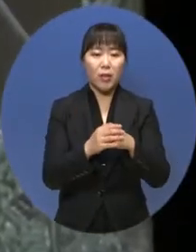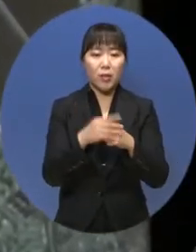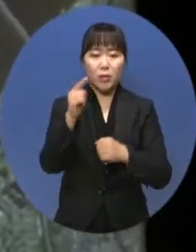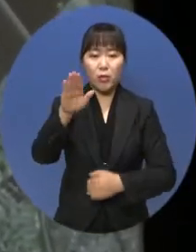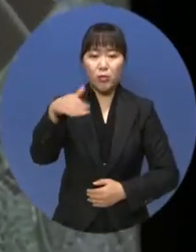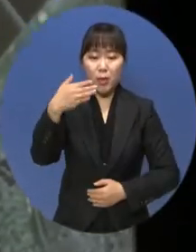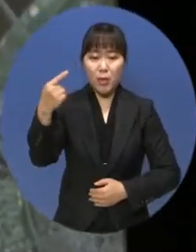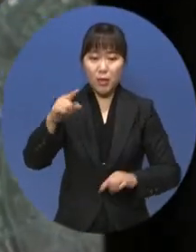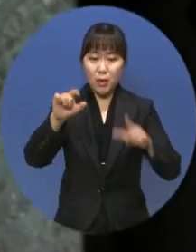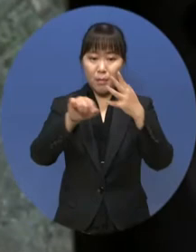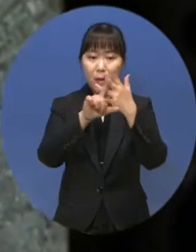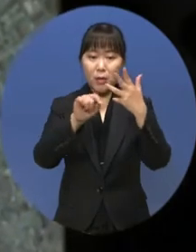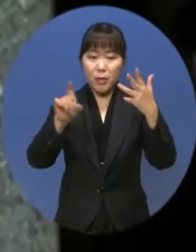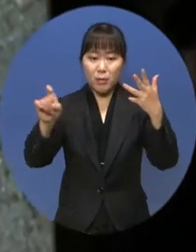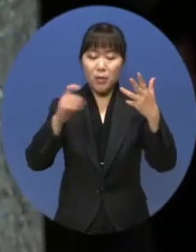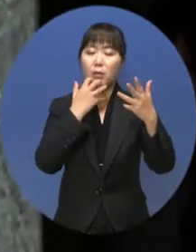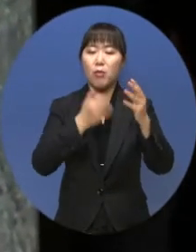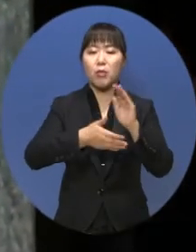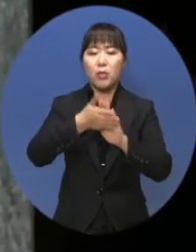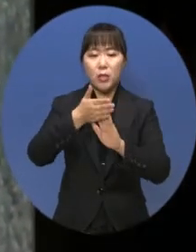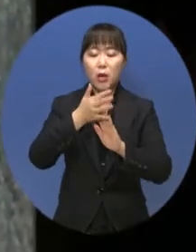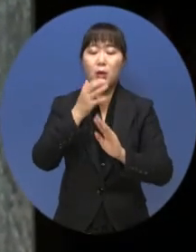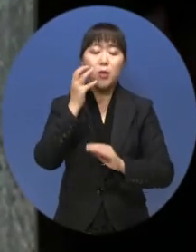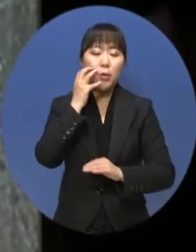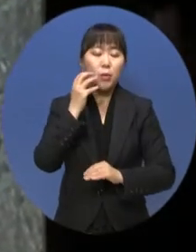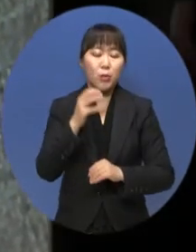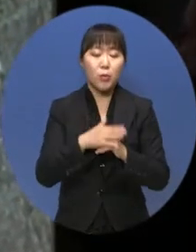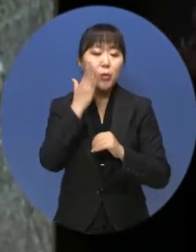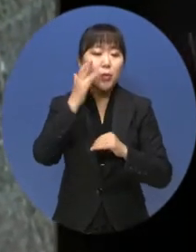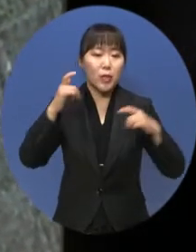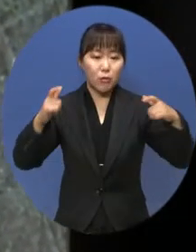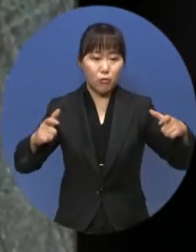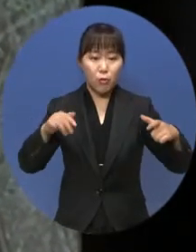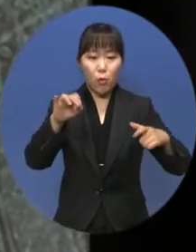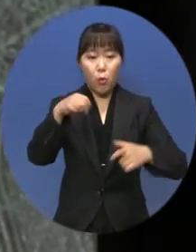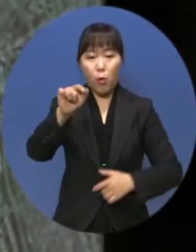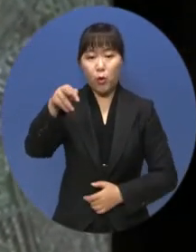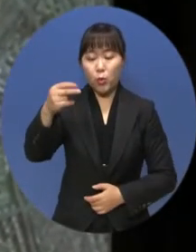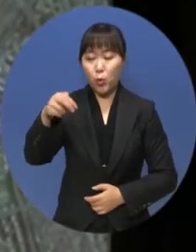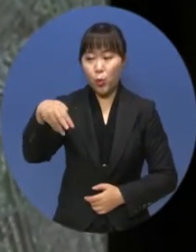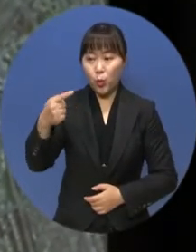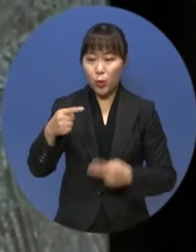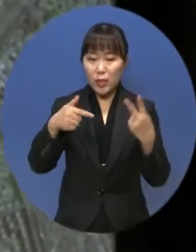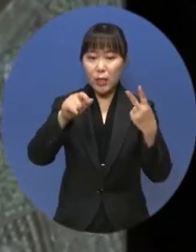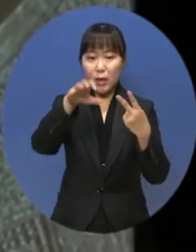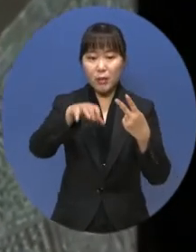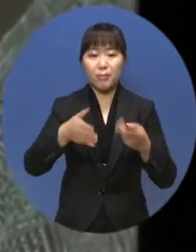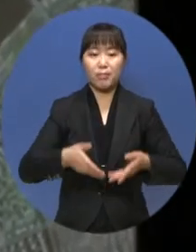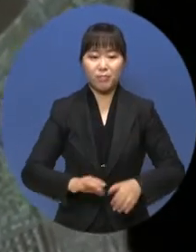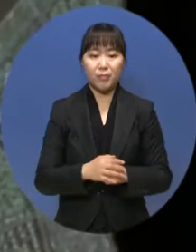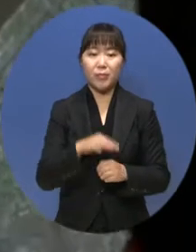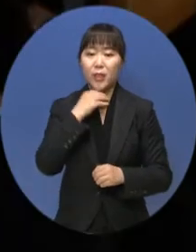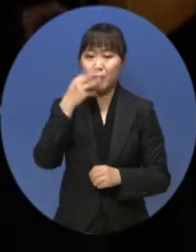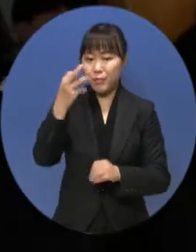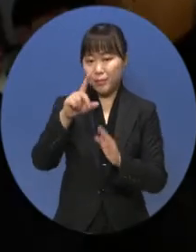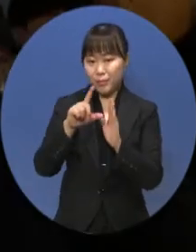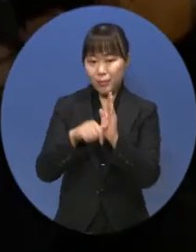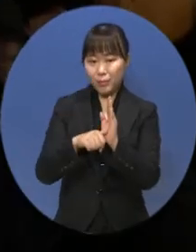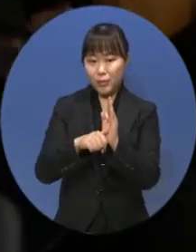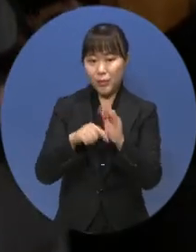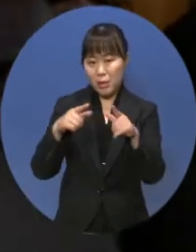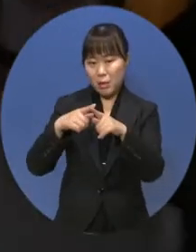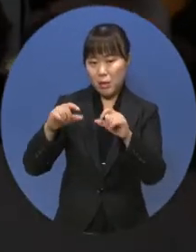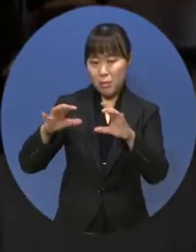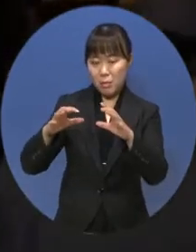10일 서울시 용산구 원효로 이가에서 태어났습니다. 이봉창 의사가 13살 되던 해